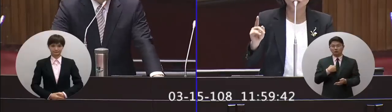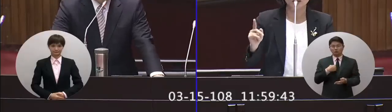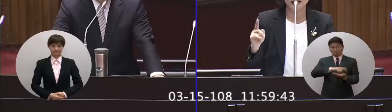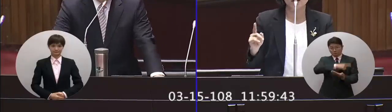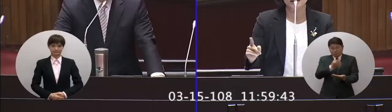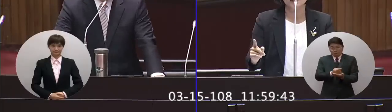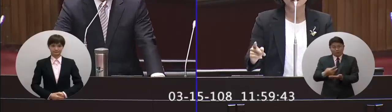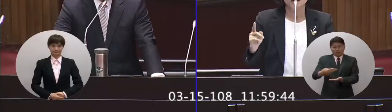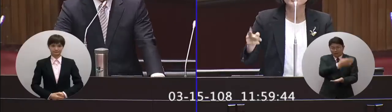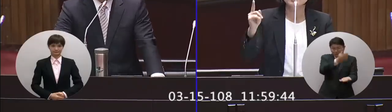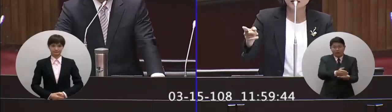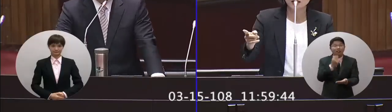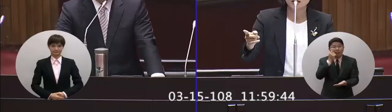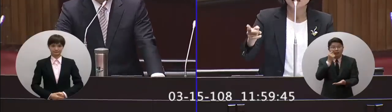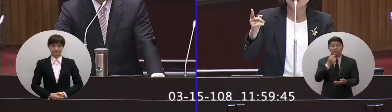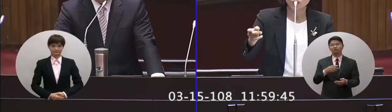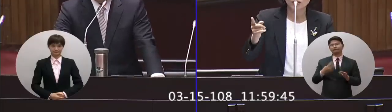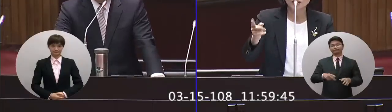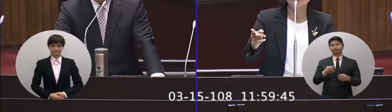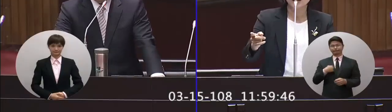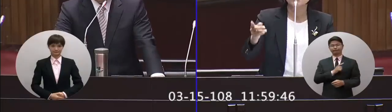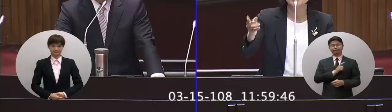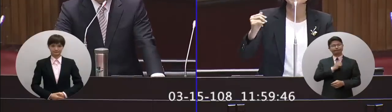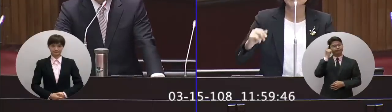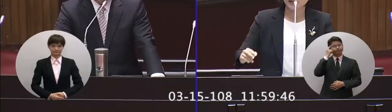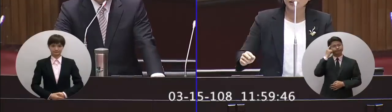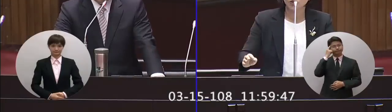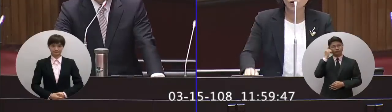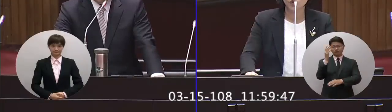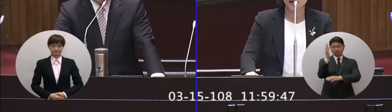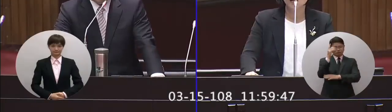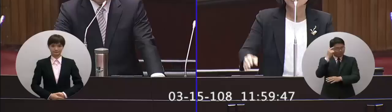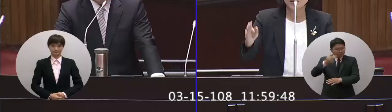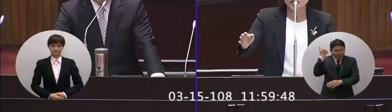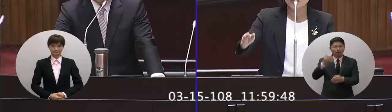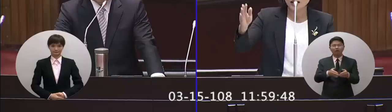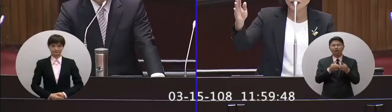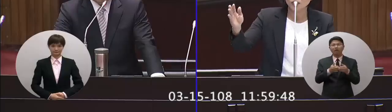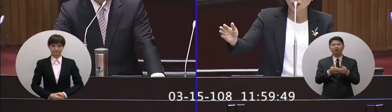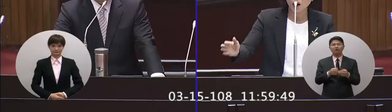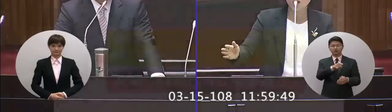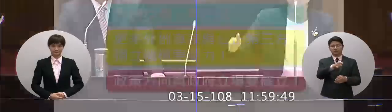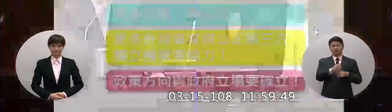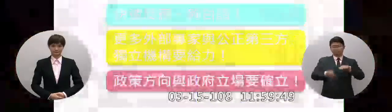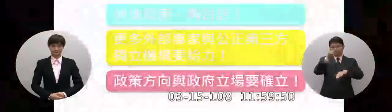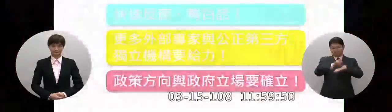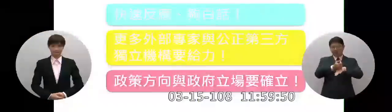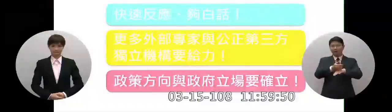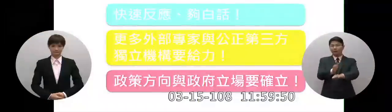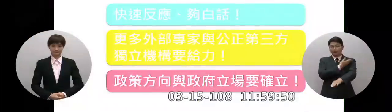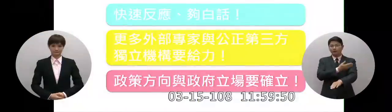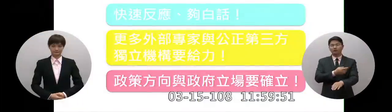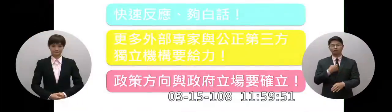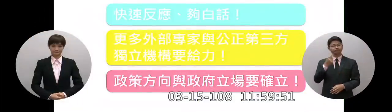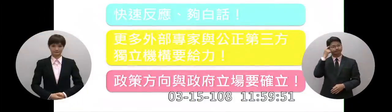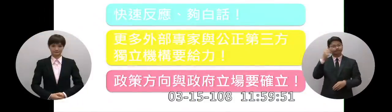绝所有的谣言，但是第一，我认为政府的反应要够快。院长上任之后，我认为